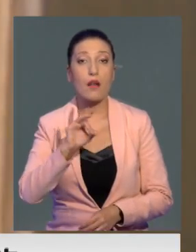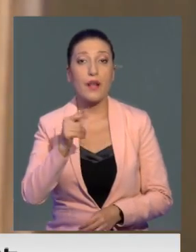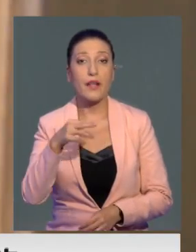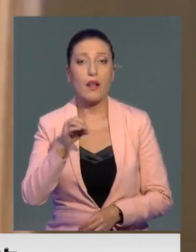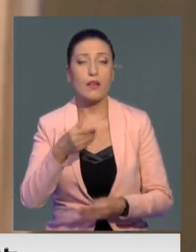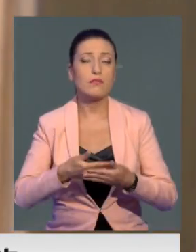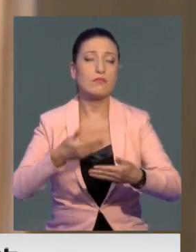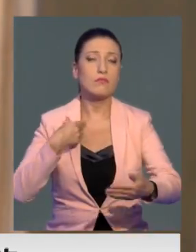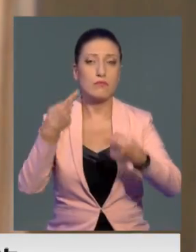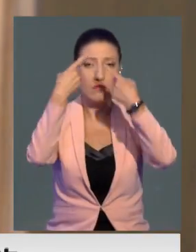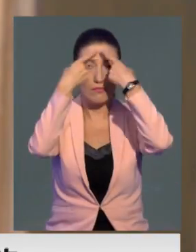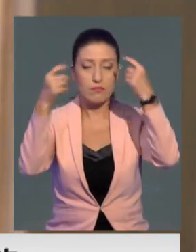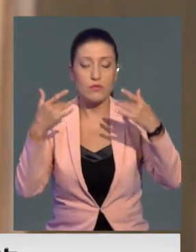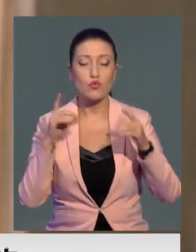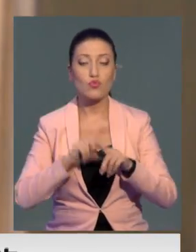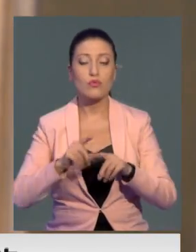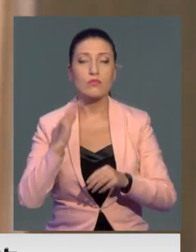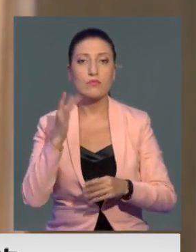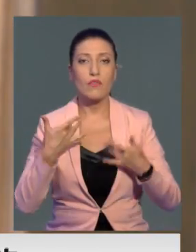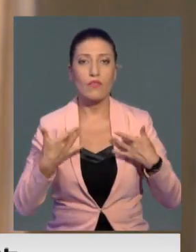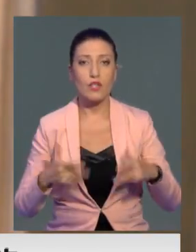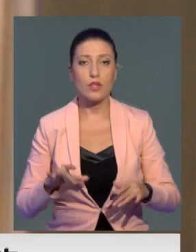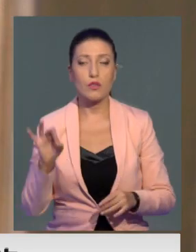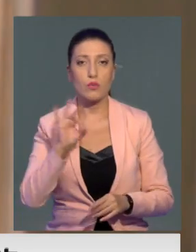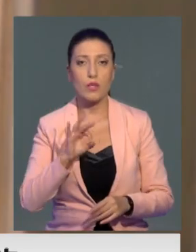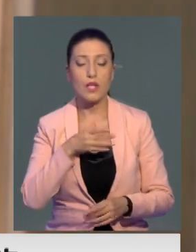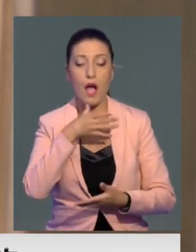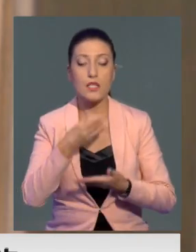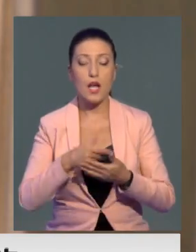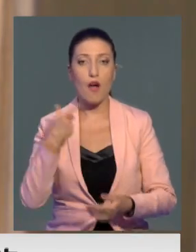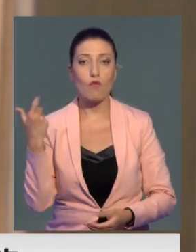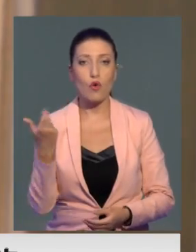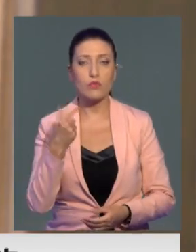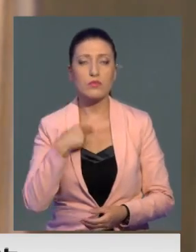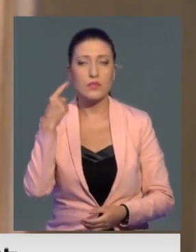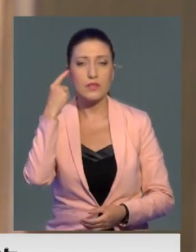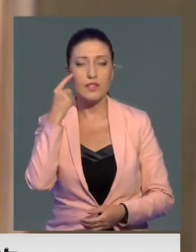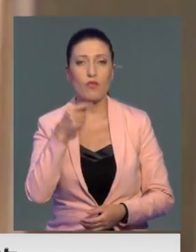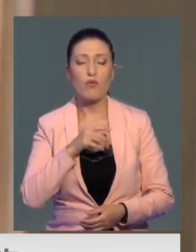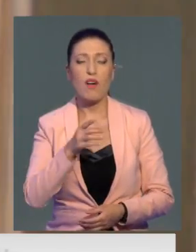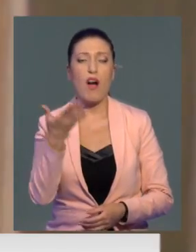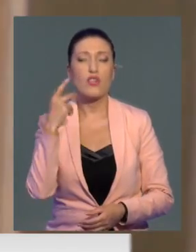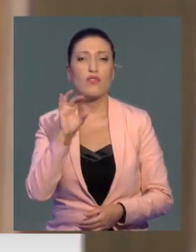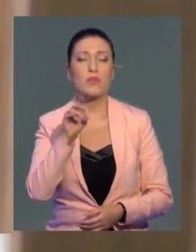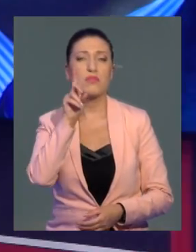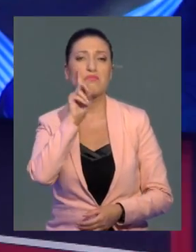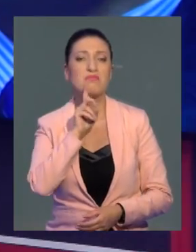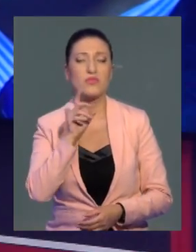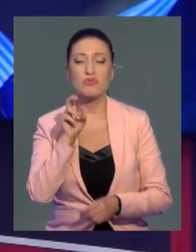էր մանդատը դնելու մասին, շեշտելով, որ դա անձնական որոշում է, ինքը նկատել է, որ այլևս վառվռուն աչքերով չի գնում գործի։